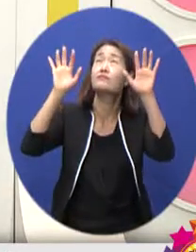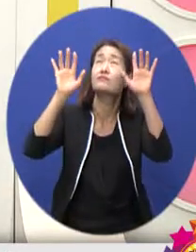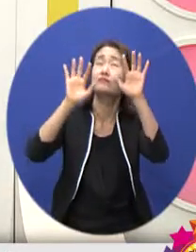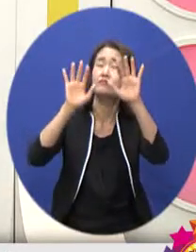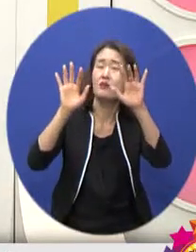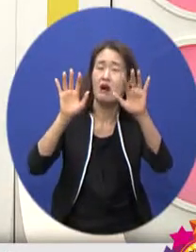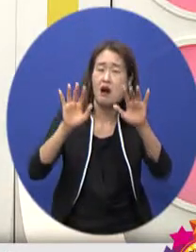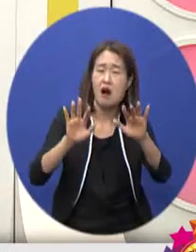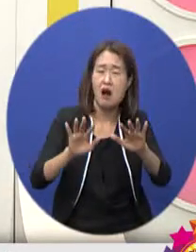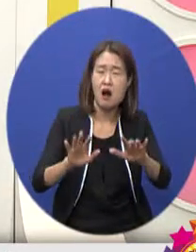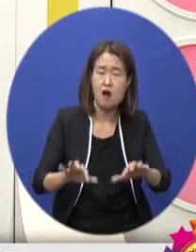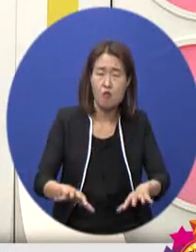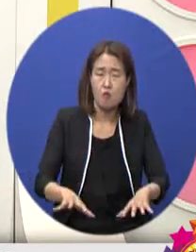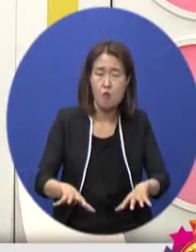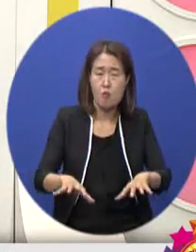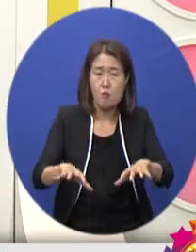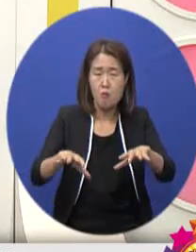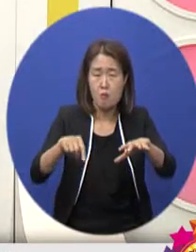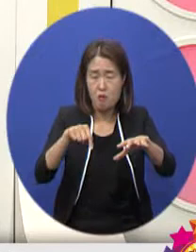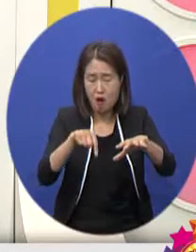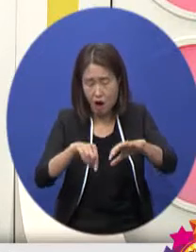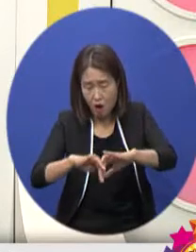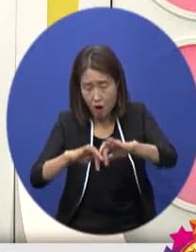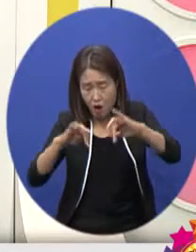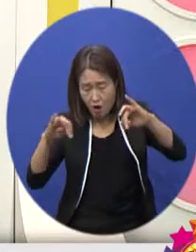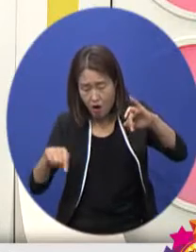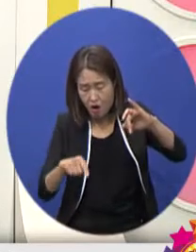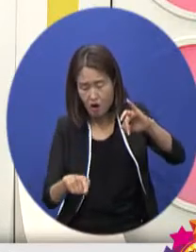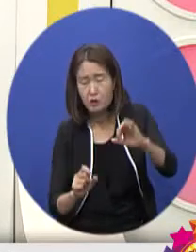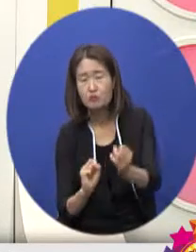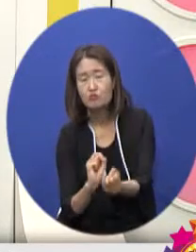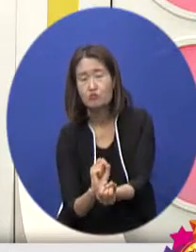소리에 피는 내 하야